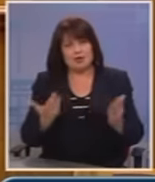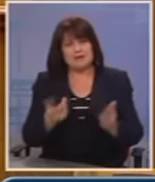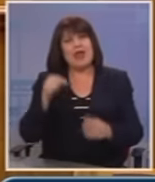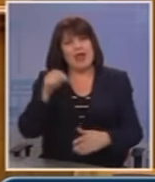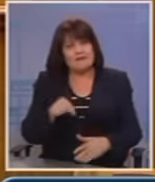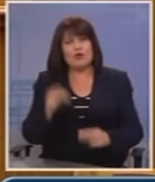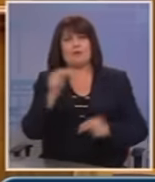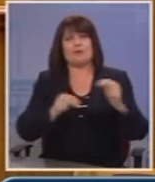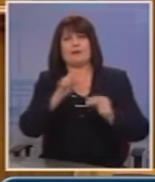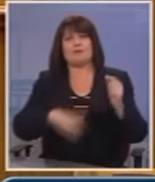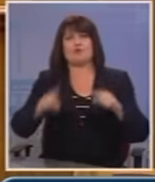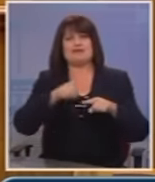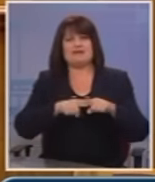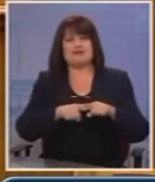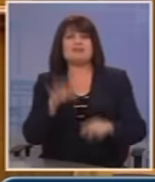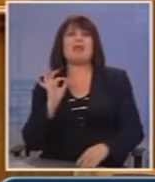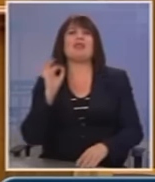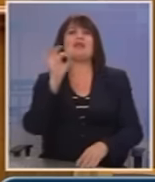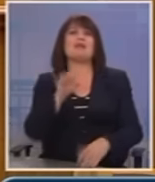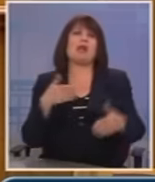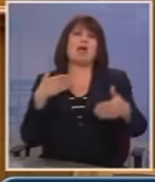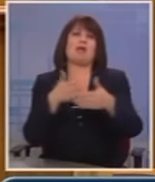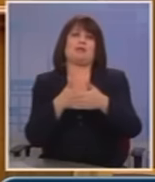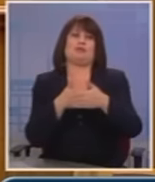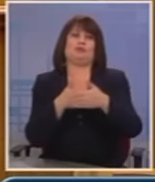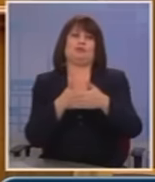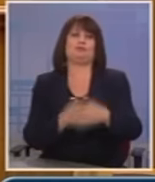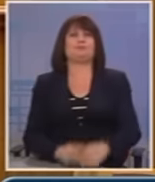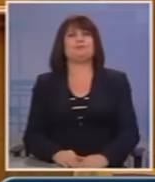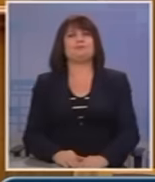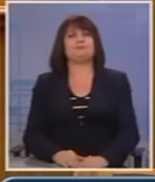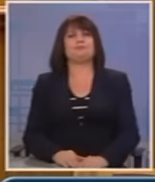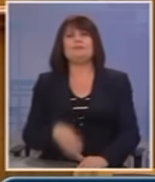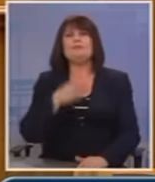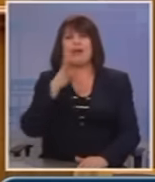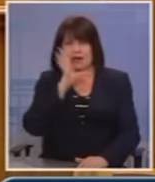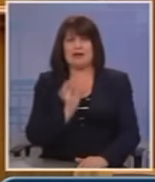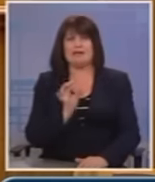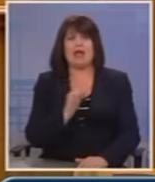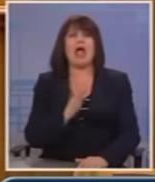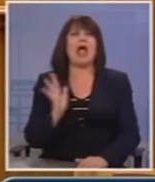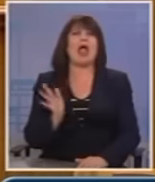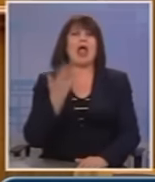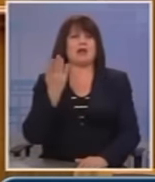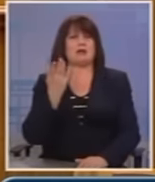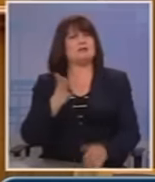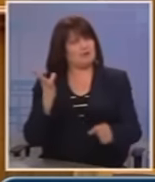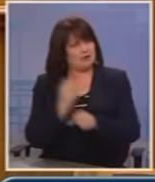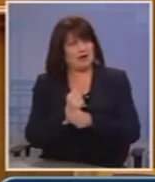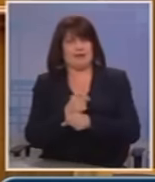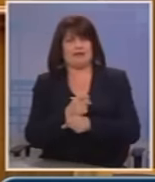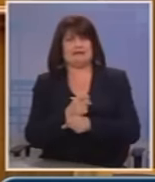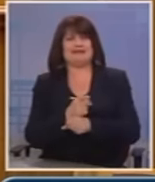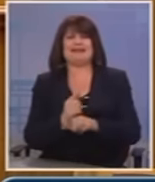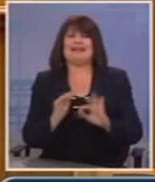το δημοψήφισμα οδηγεί σε αδιέξοδο. Γιατί αλήθεια, κι αν ακόμα κερδίσετε,